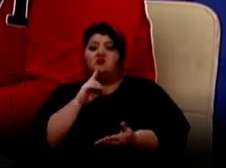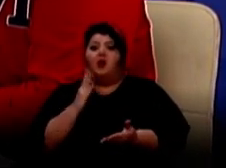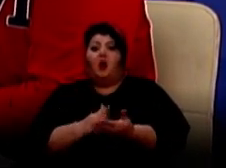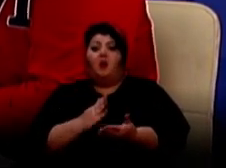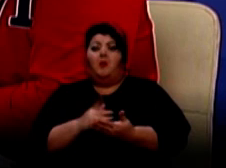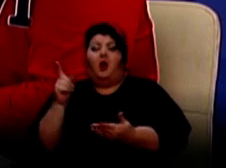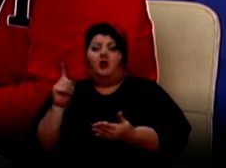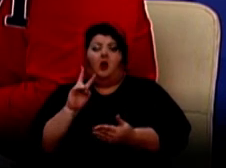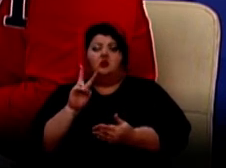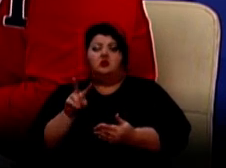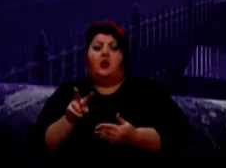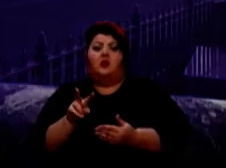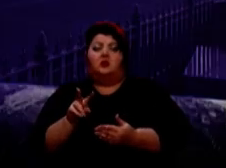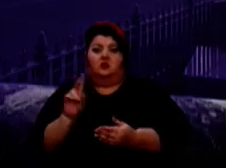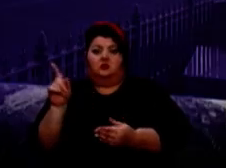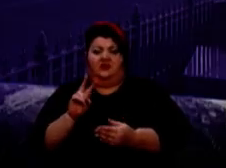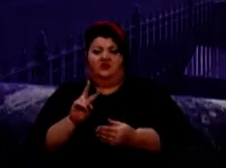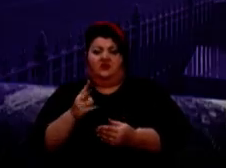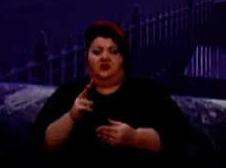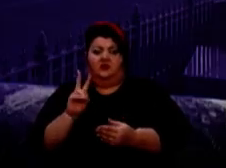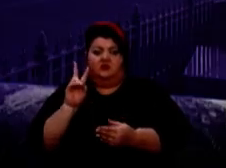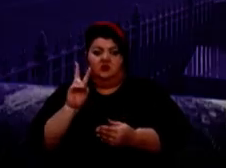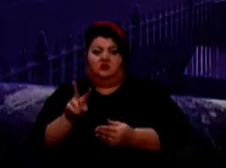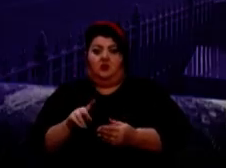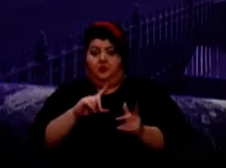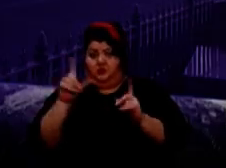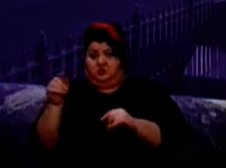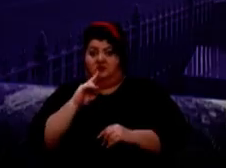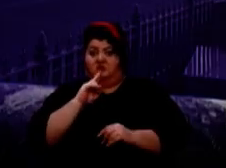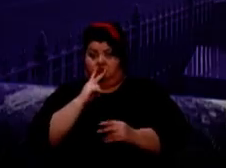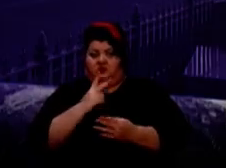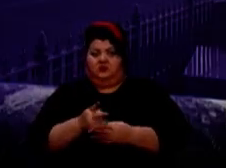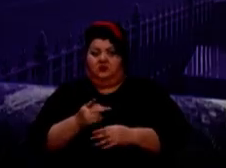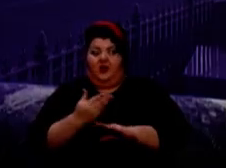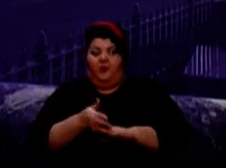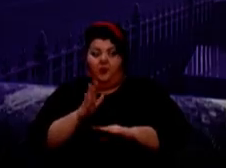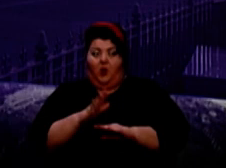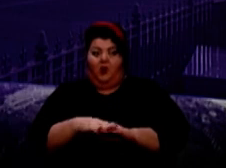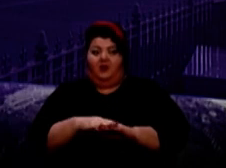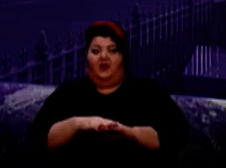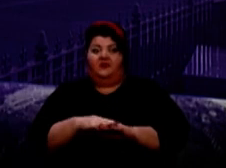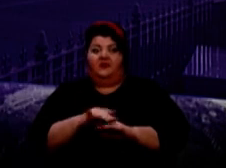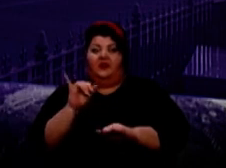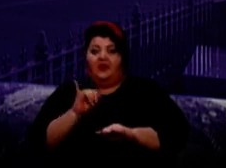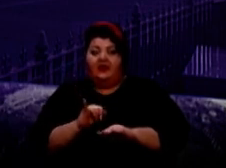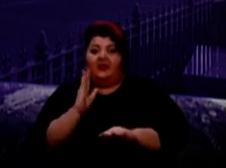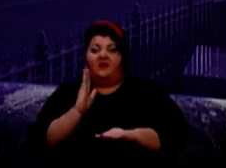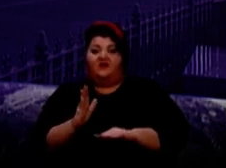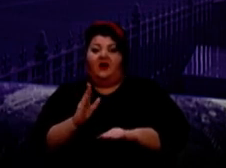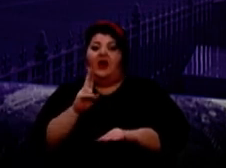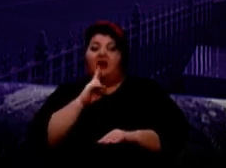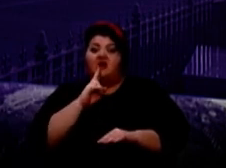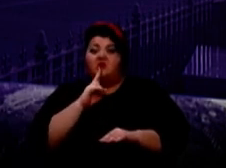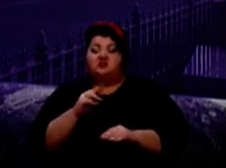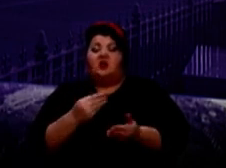тролейбус 6 гривень. 2 гривні на тролейбус. Давайте поїдемо в Кременчук і виїдьте, будь ласка, подивіться. Тролейбус в Полтаві і в